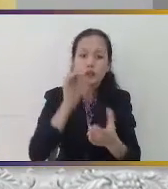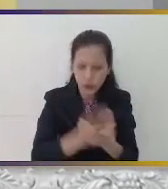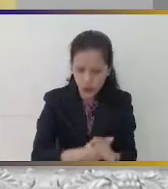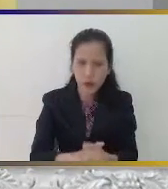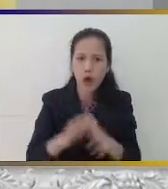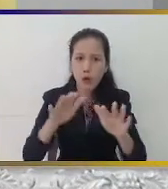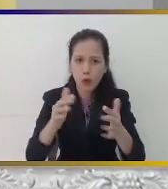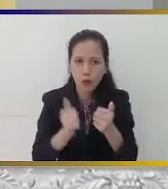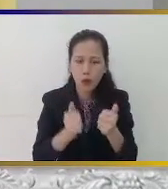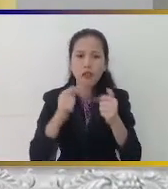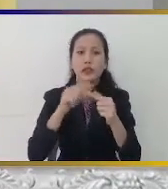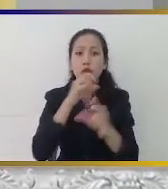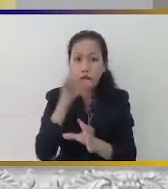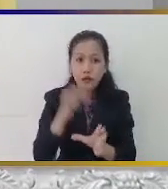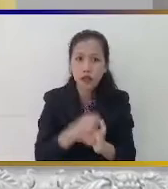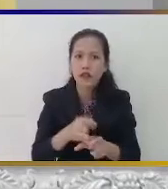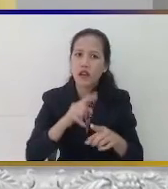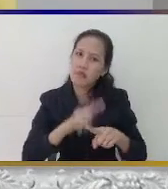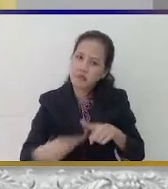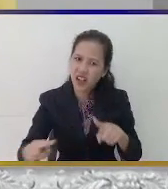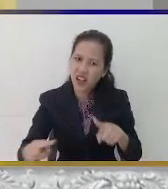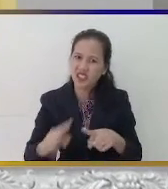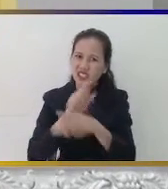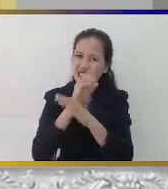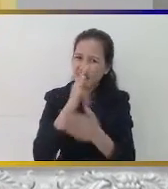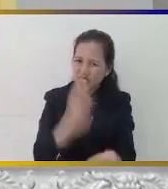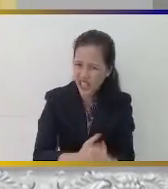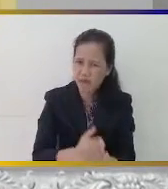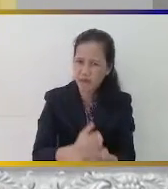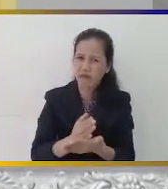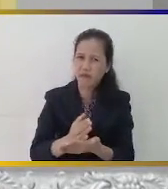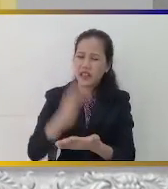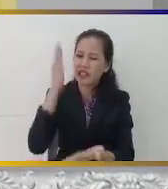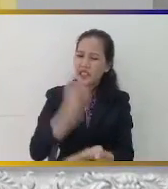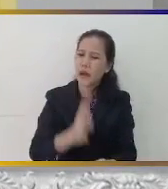pero hinahadlangan ng isang taong tamad.